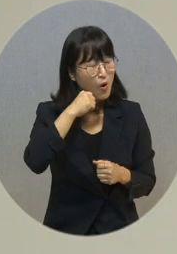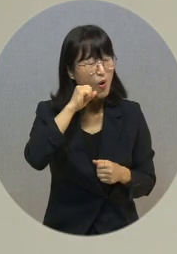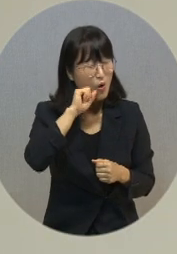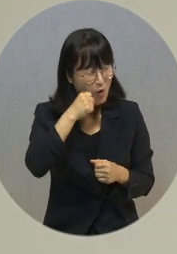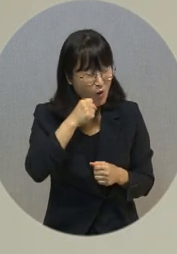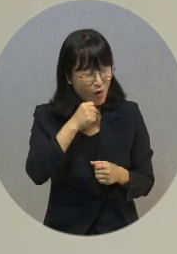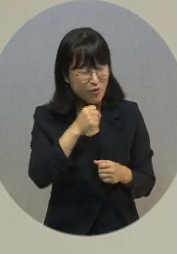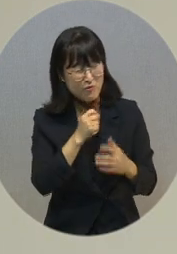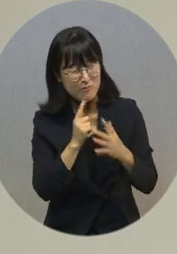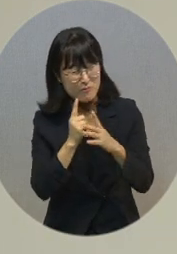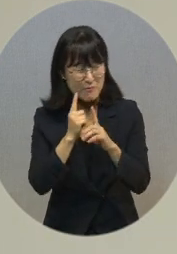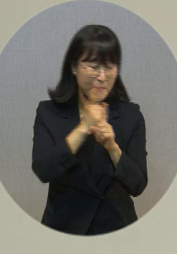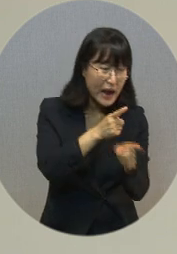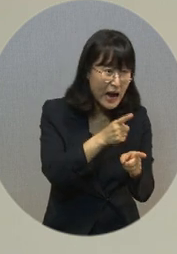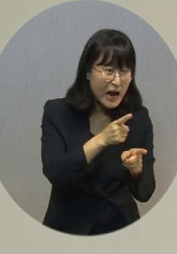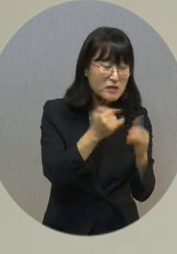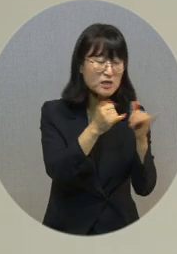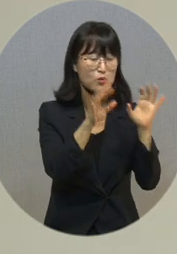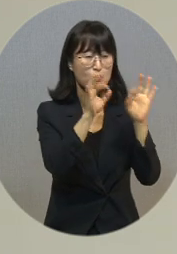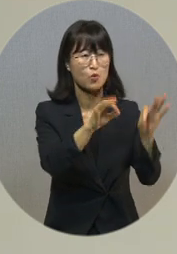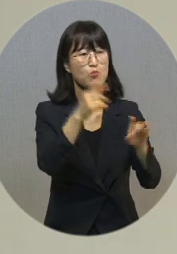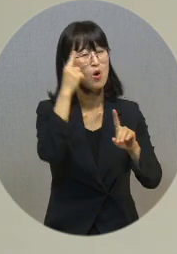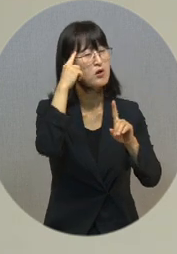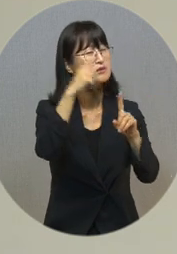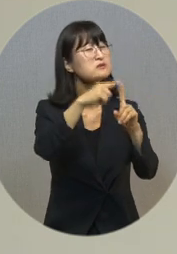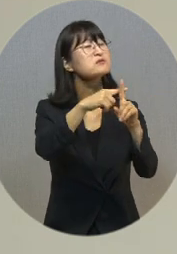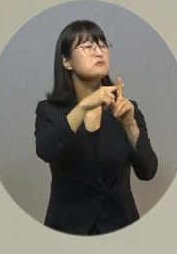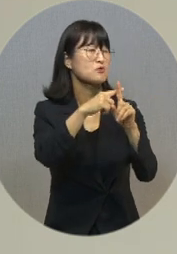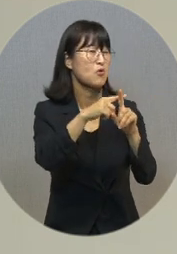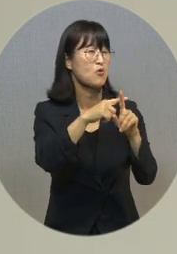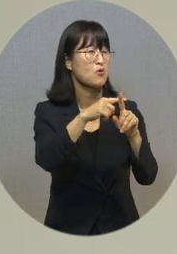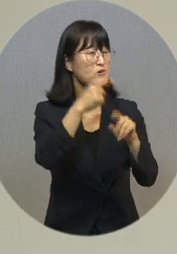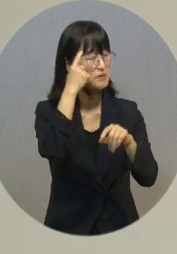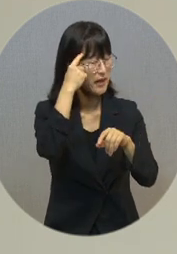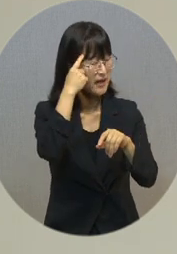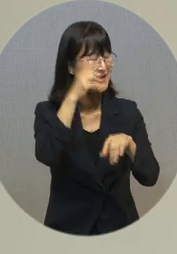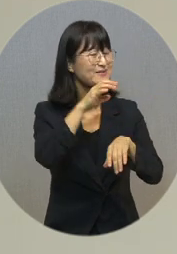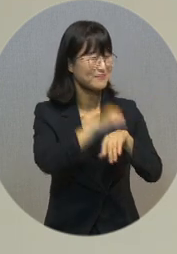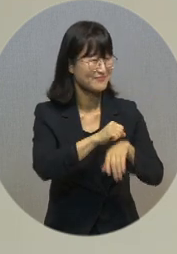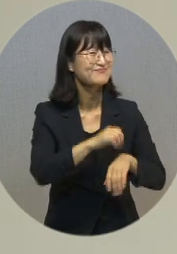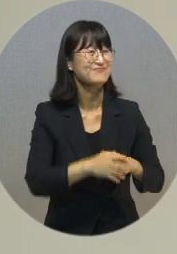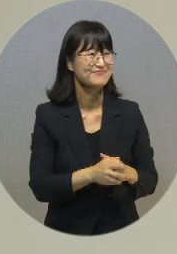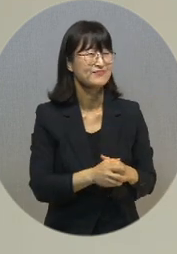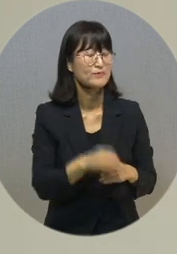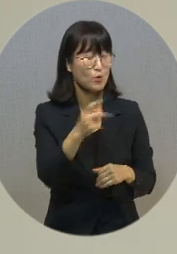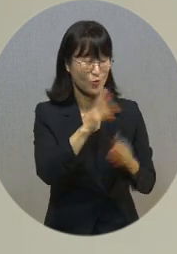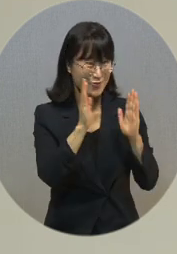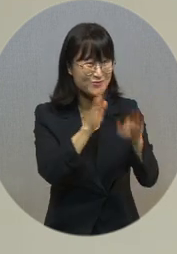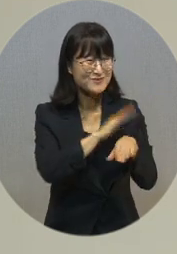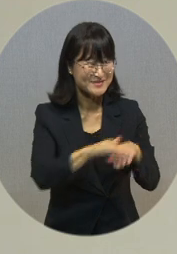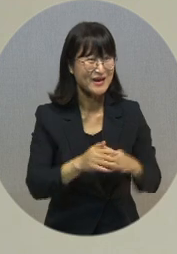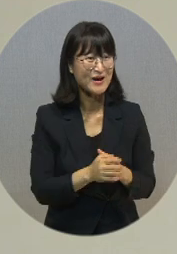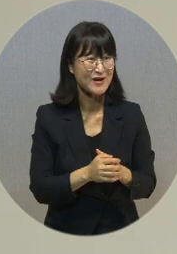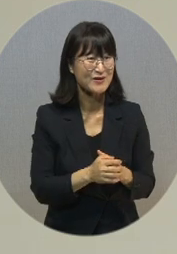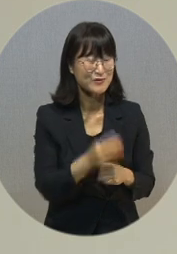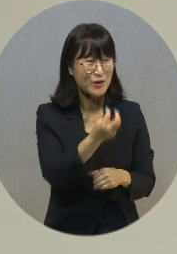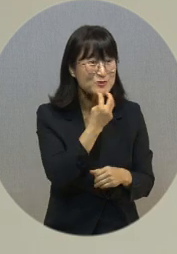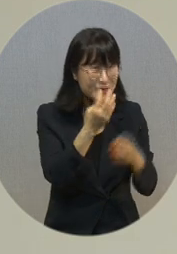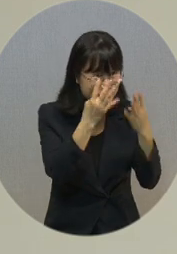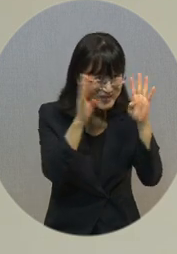가만히 보면 상당히 긍정적이더라고요. 근데 긍정적인 분들이 공부도 잘해요. 최보희 의원님이 서울대